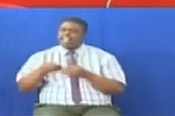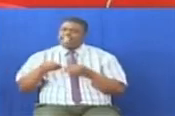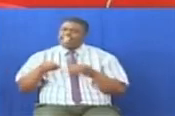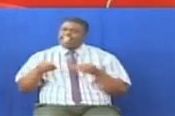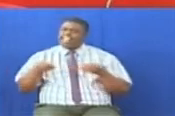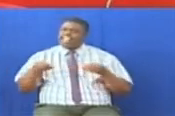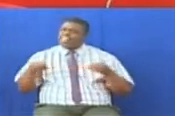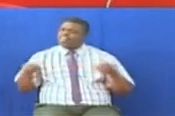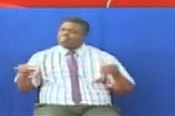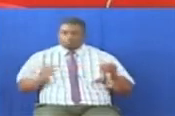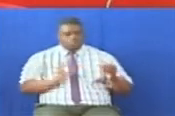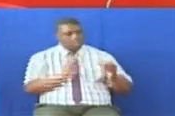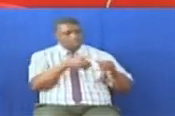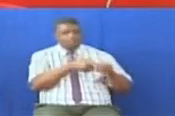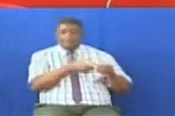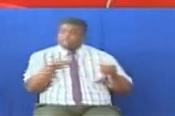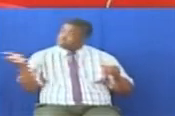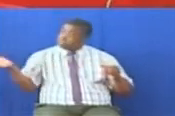ya laki na hivyo